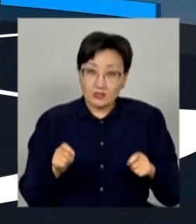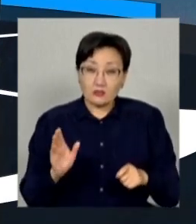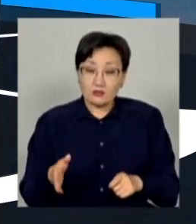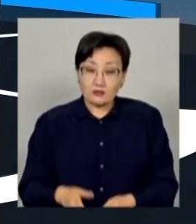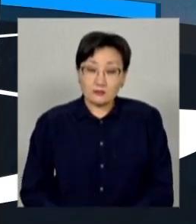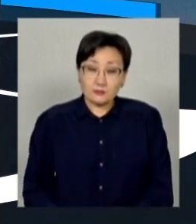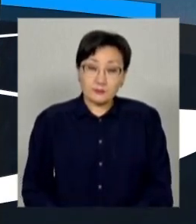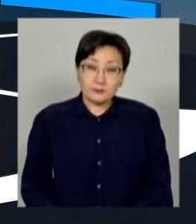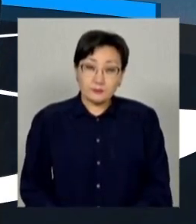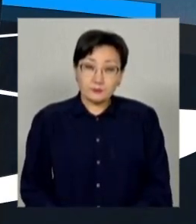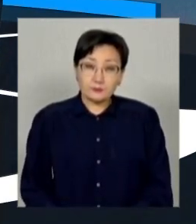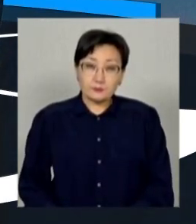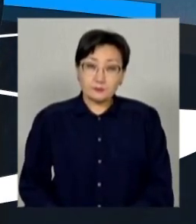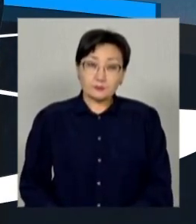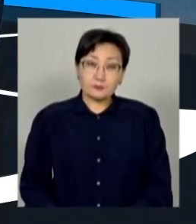наградталады.